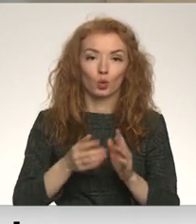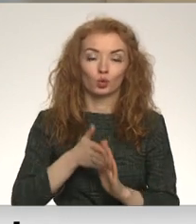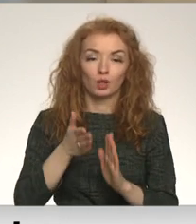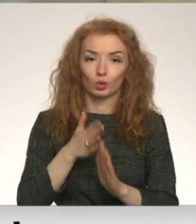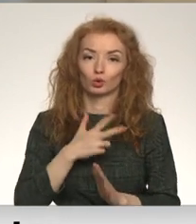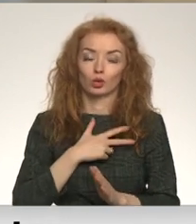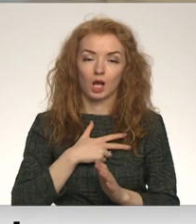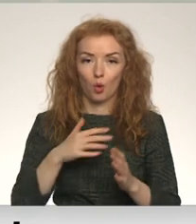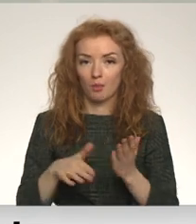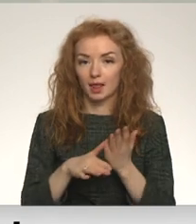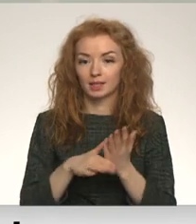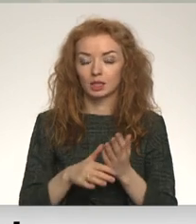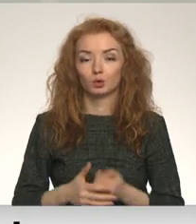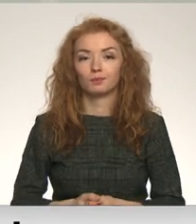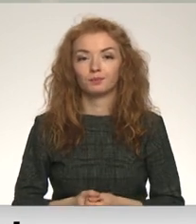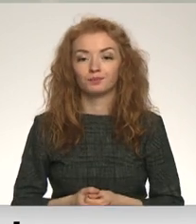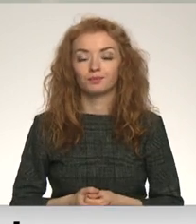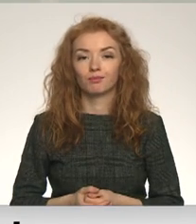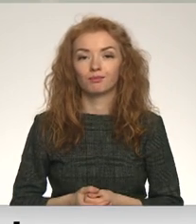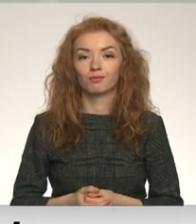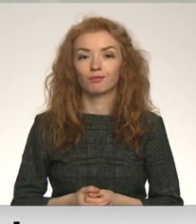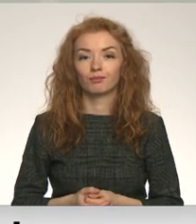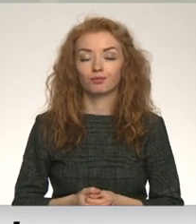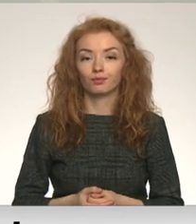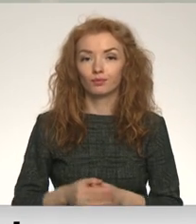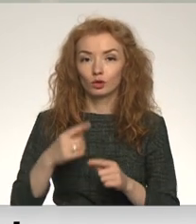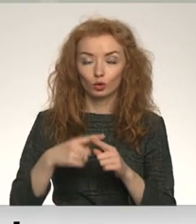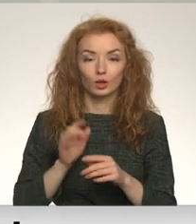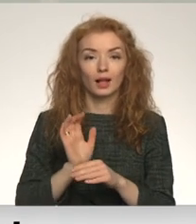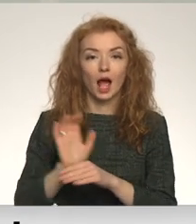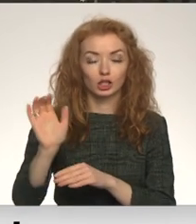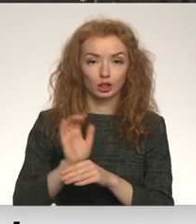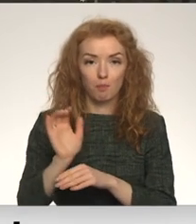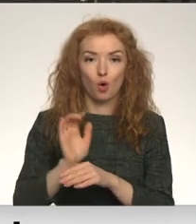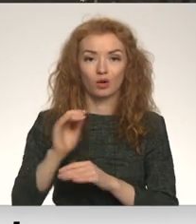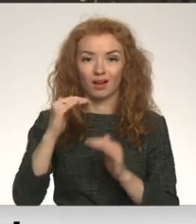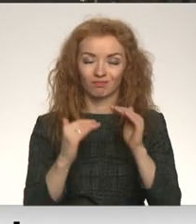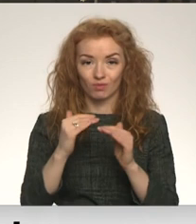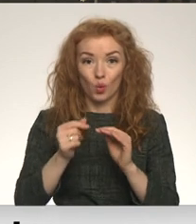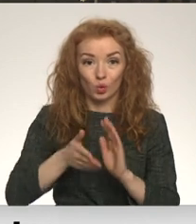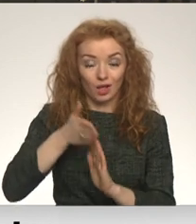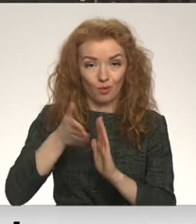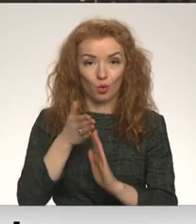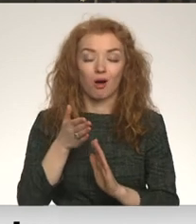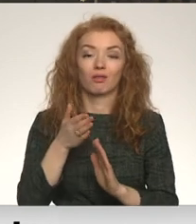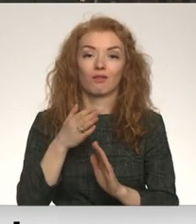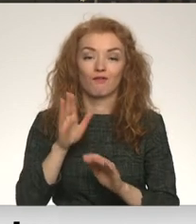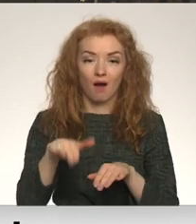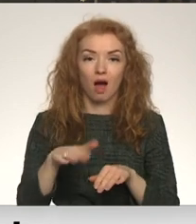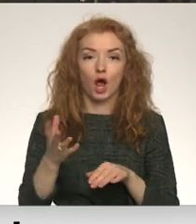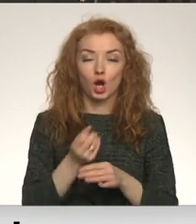sociālo palīdzību. Kā vienu no veidiem eksporta rādītāju uzlabošanai, organizācija